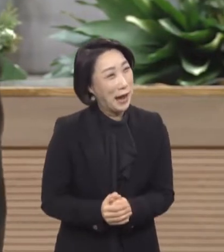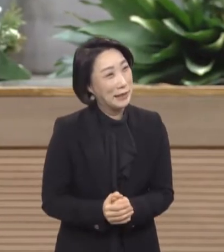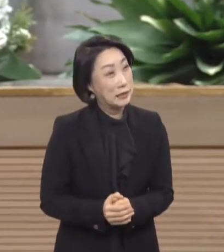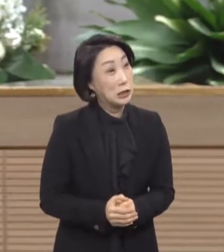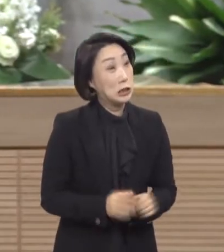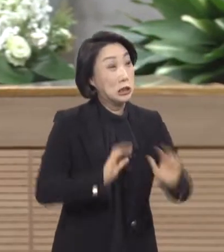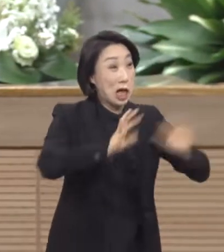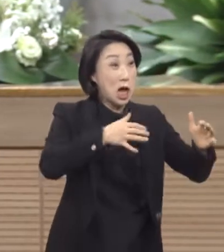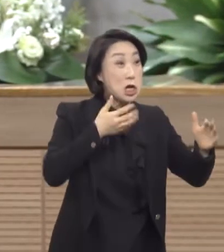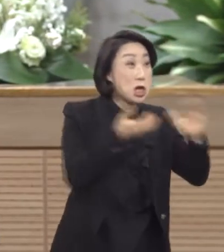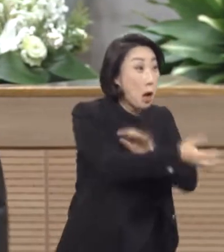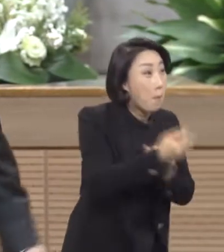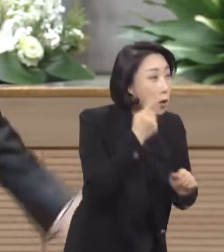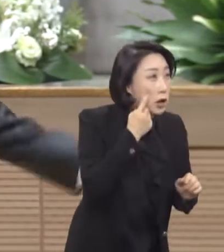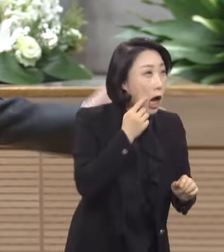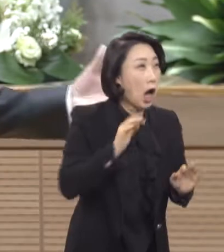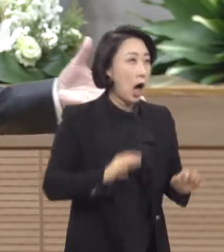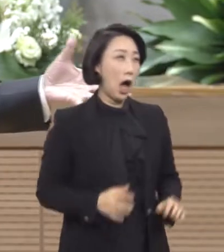아말렉에 가보니까